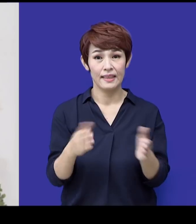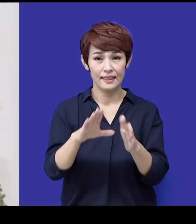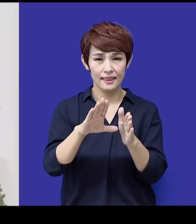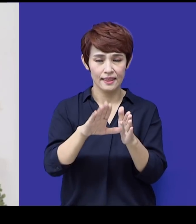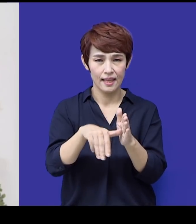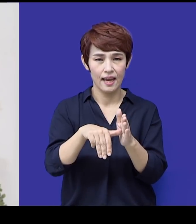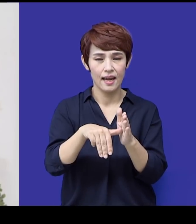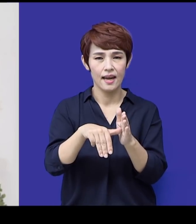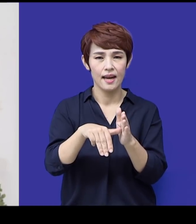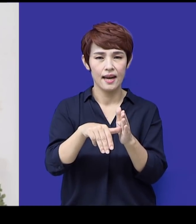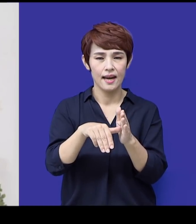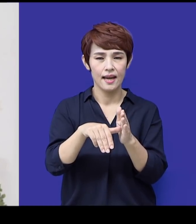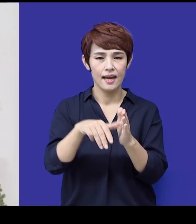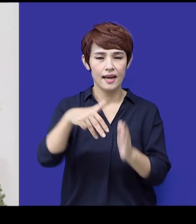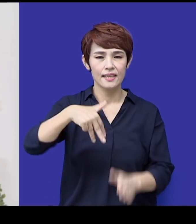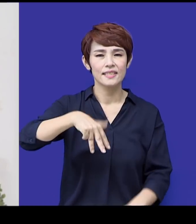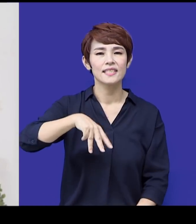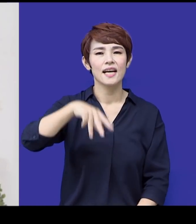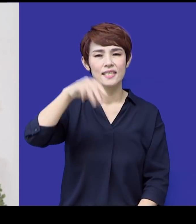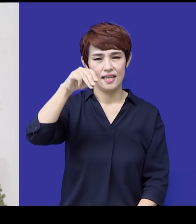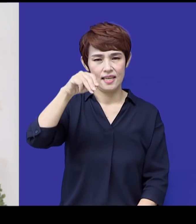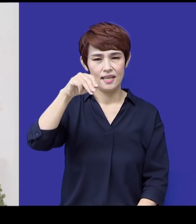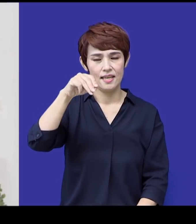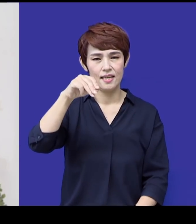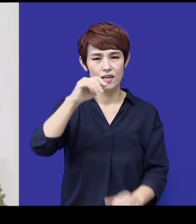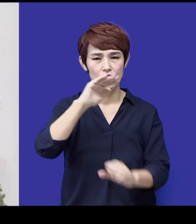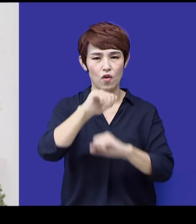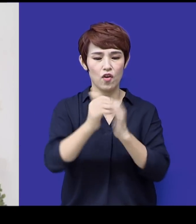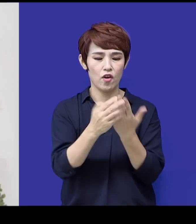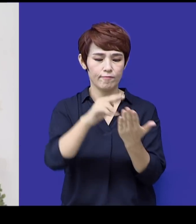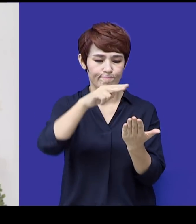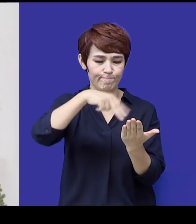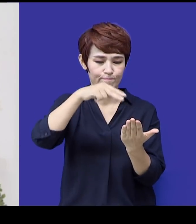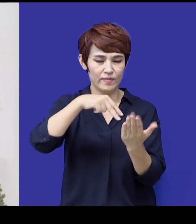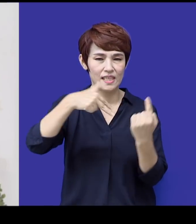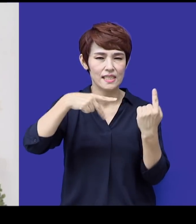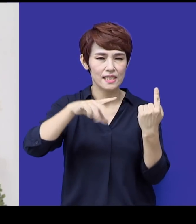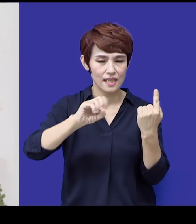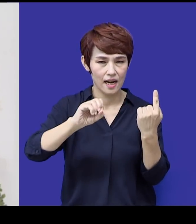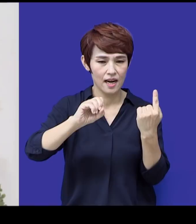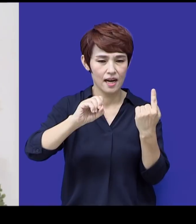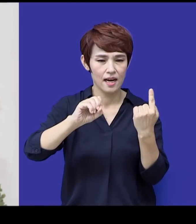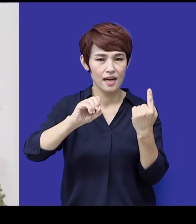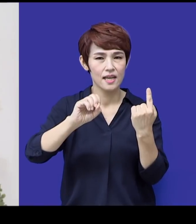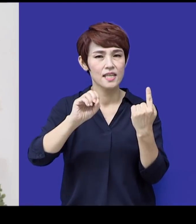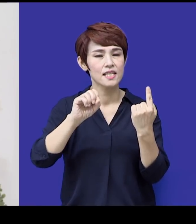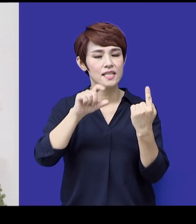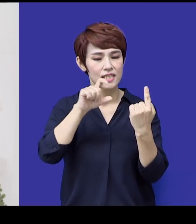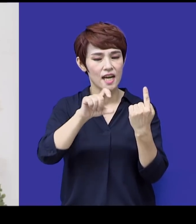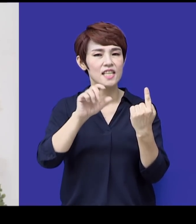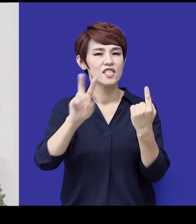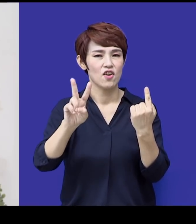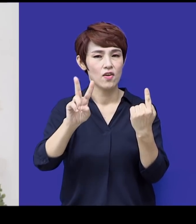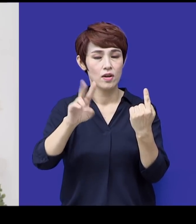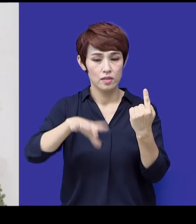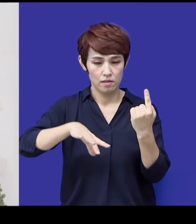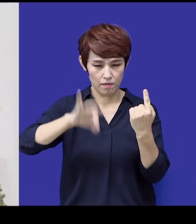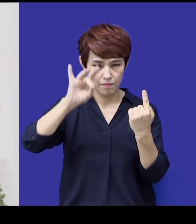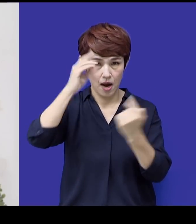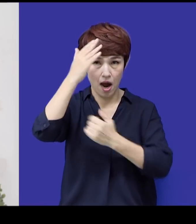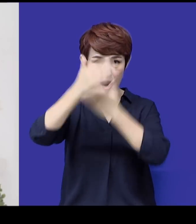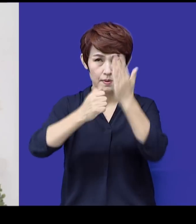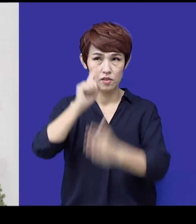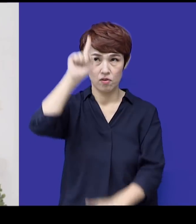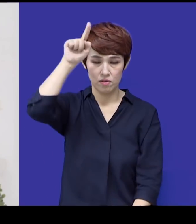창세기를 이제 읽기 시작을 했어요. 네. 창세기 1장 1절 2절에 있는데 태초에 하나님이